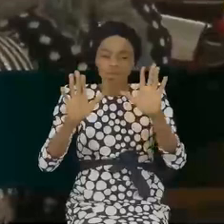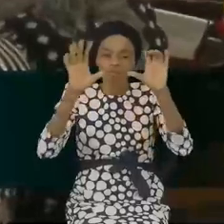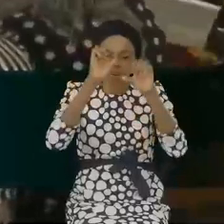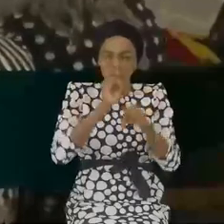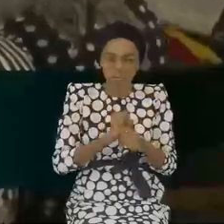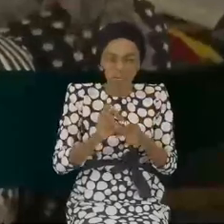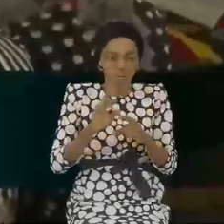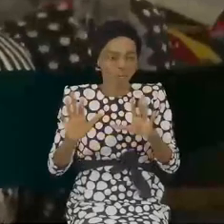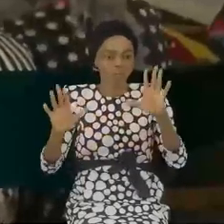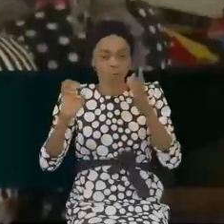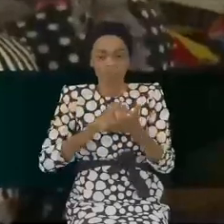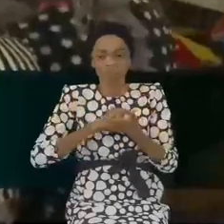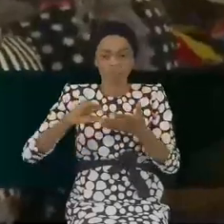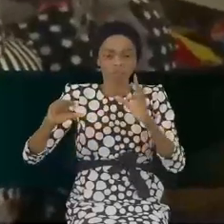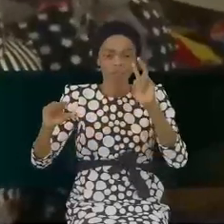verset 2,